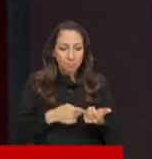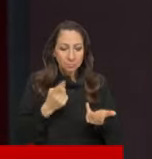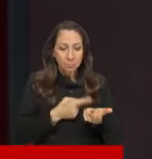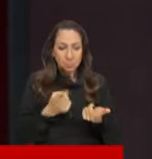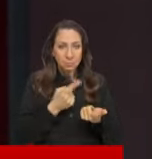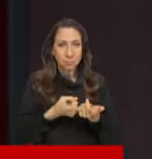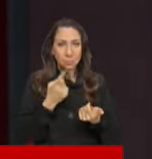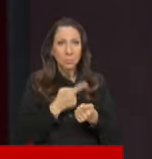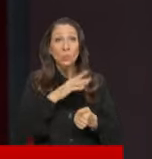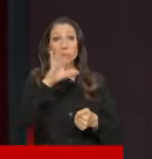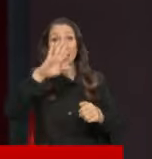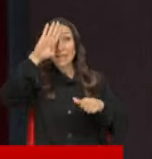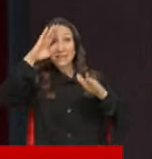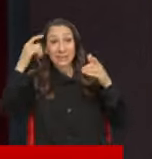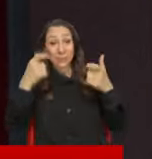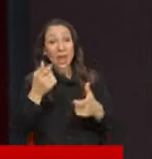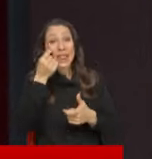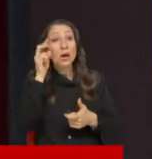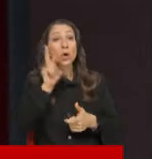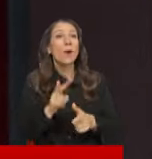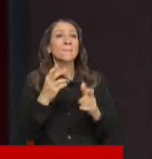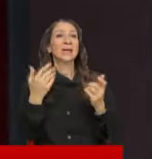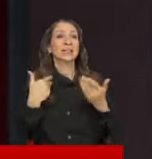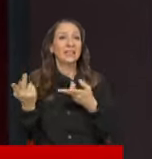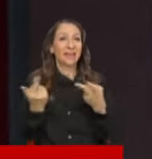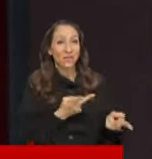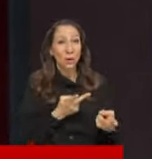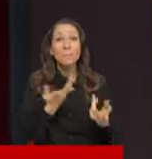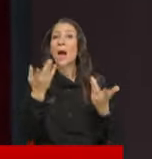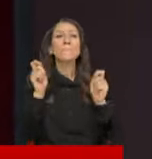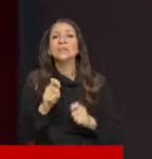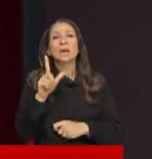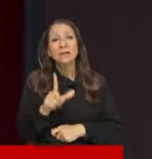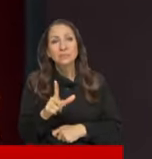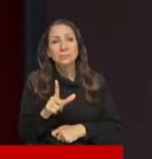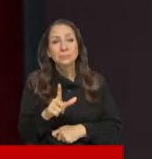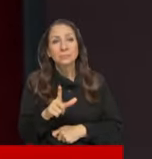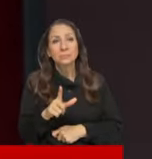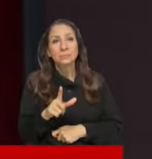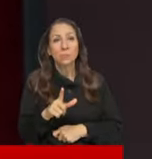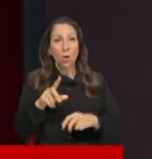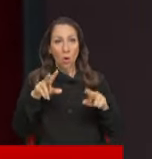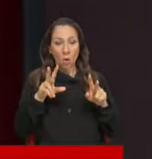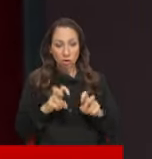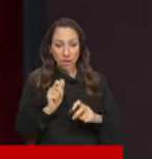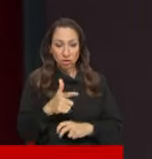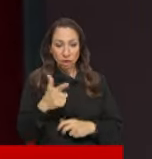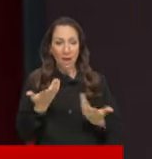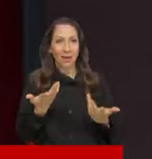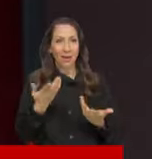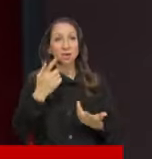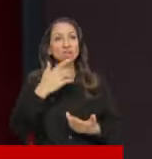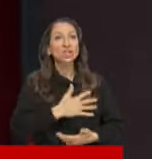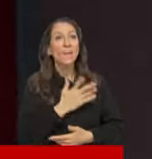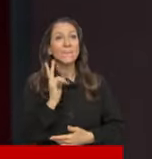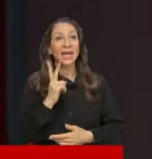ana bütün istanbulluları tanıklık etmeye davet ediyorum ne yapacaklar Peki oturduğu ilçelerde Cumhuriyet